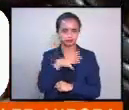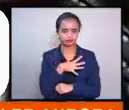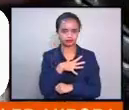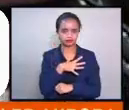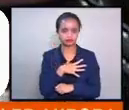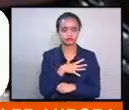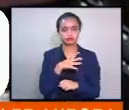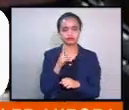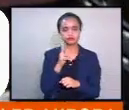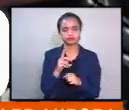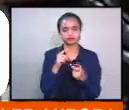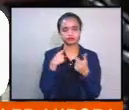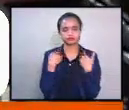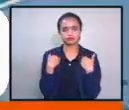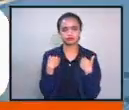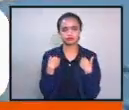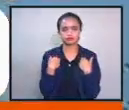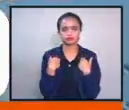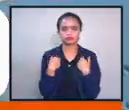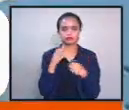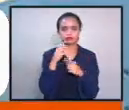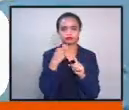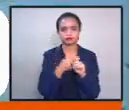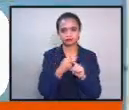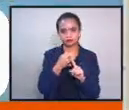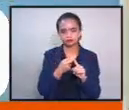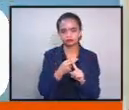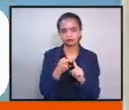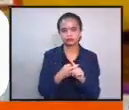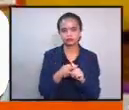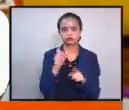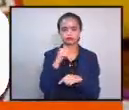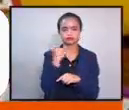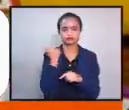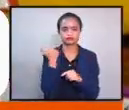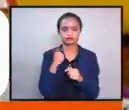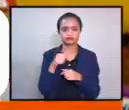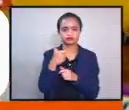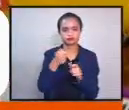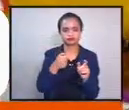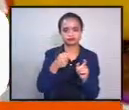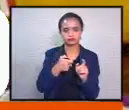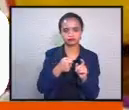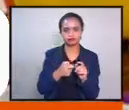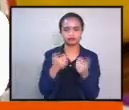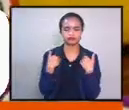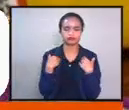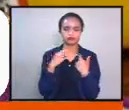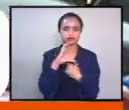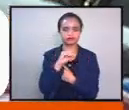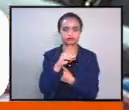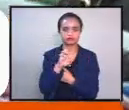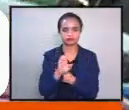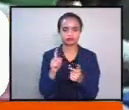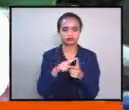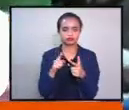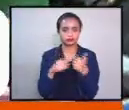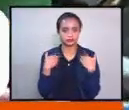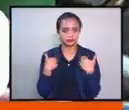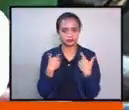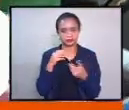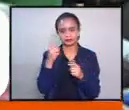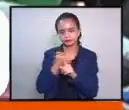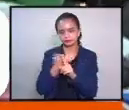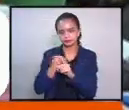mga bag na kanilang hawak, nakita ang mga condom, lubricant at mga lighter na may QR code pa. May numero rin ang bawat